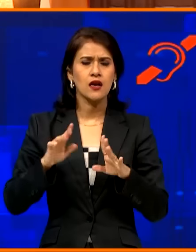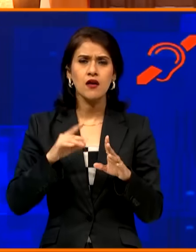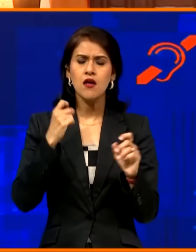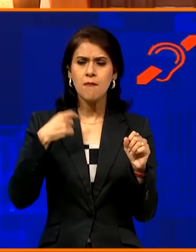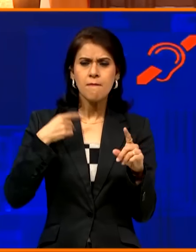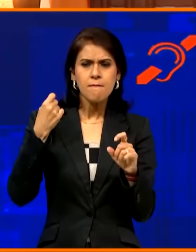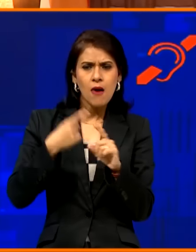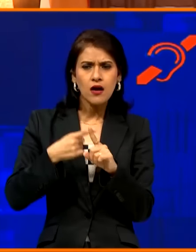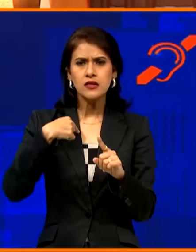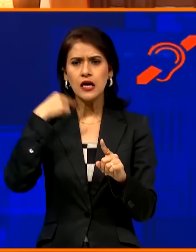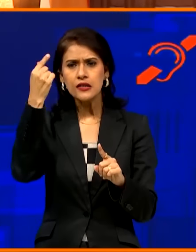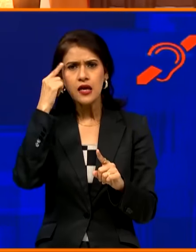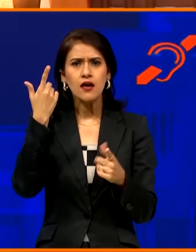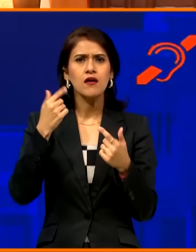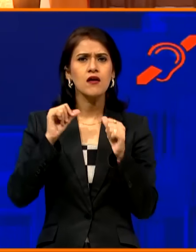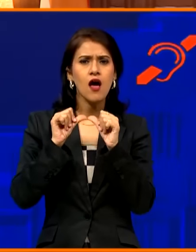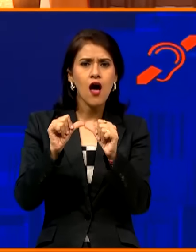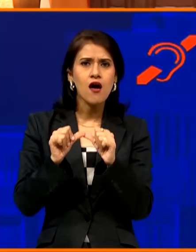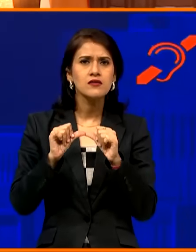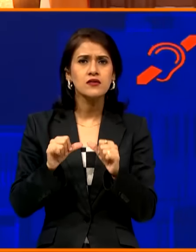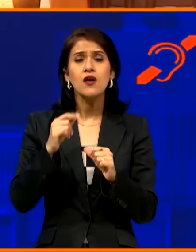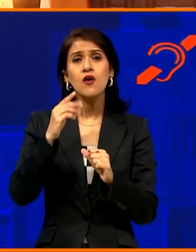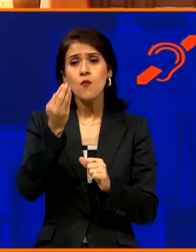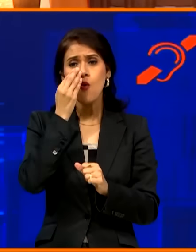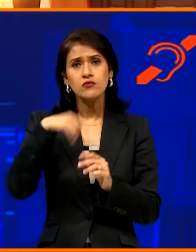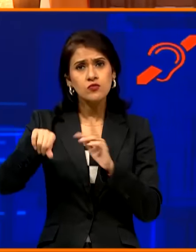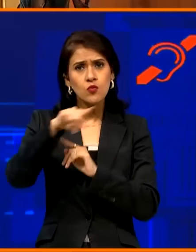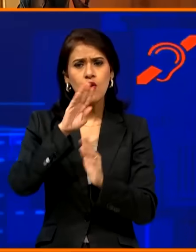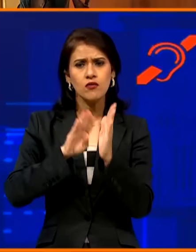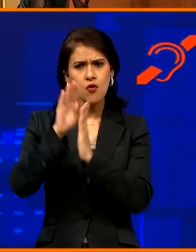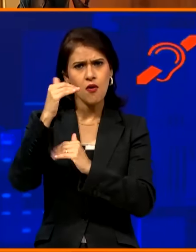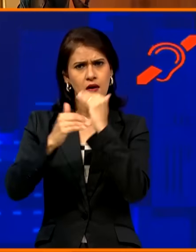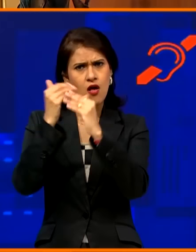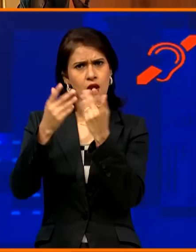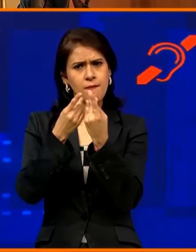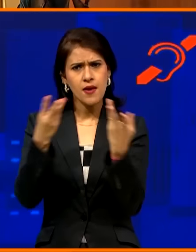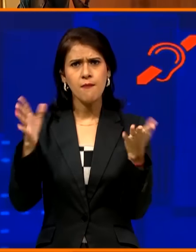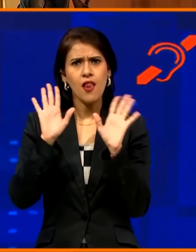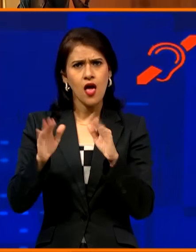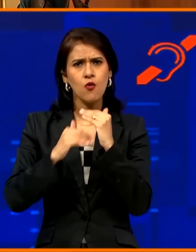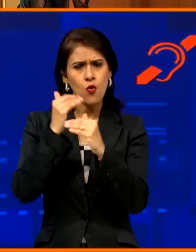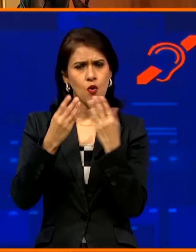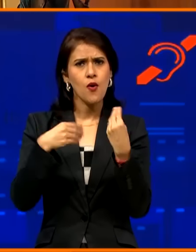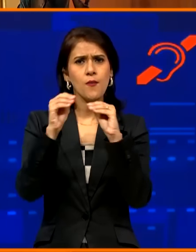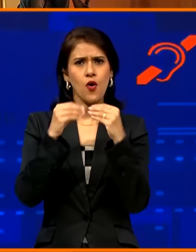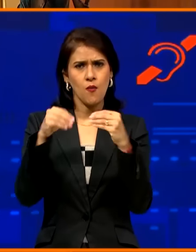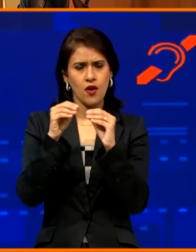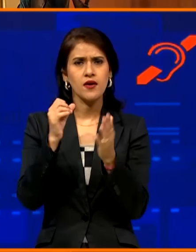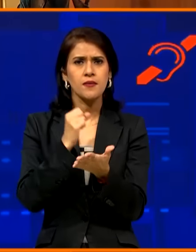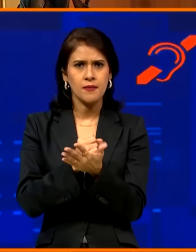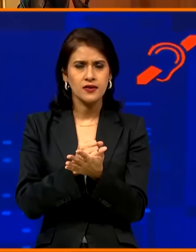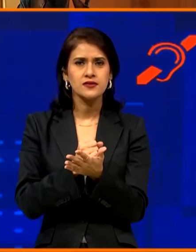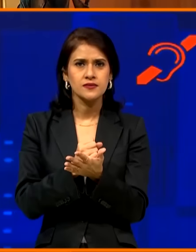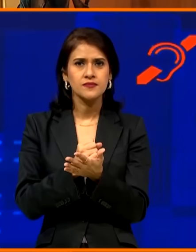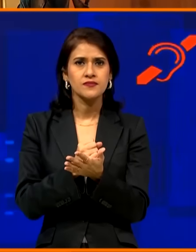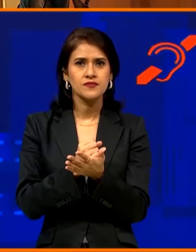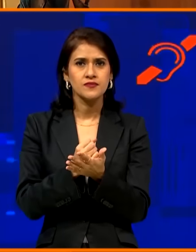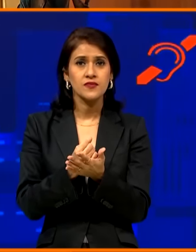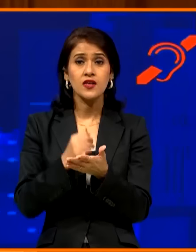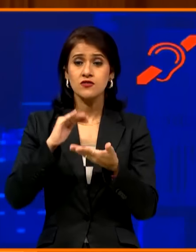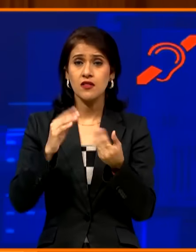उन्होंने बताया कि मुसलमानों में तरक्की याफ्ता लोग हैं और तरक्की होना चाहिए जहां तक कि बहु